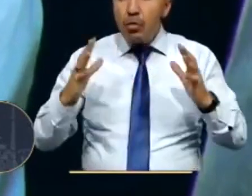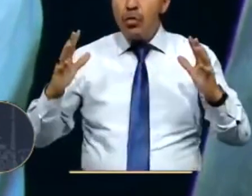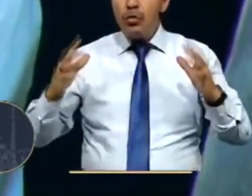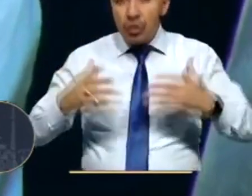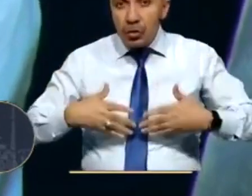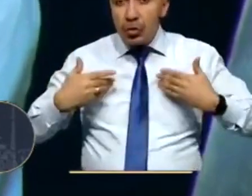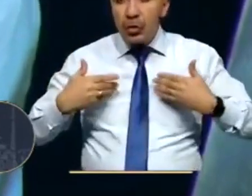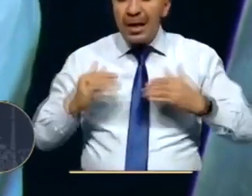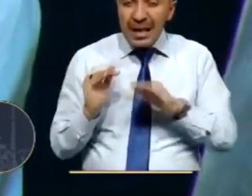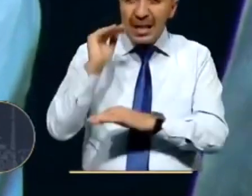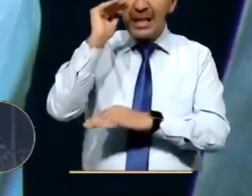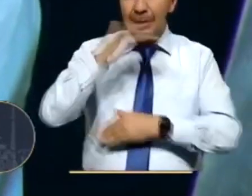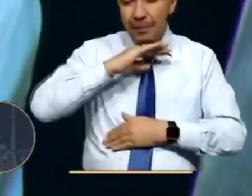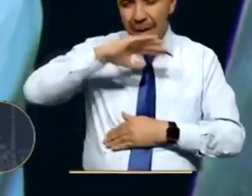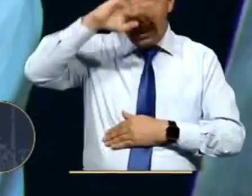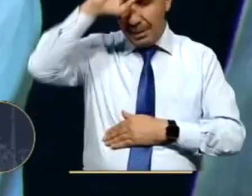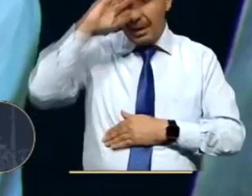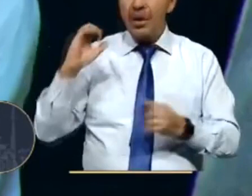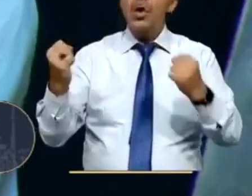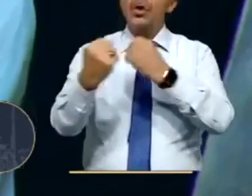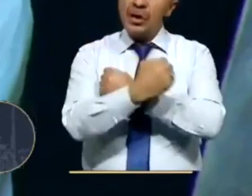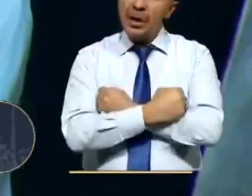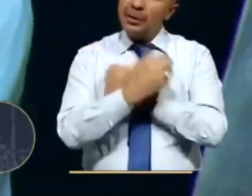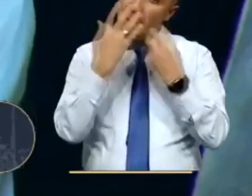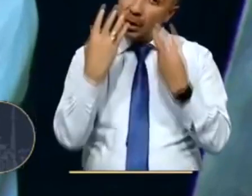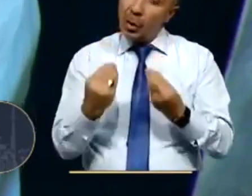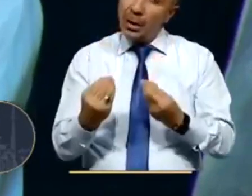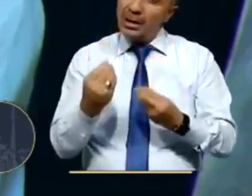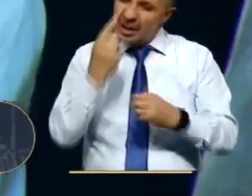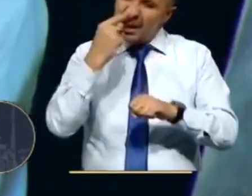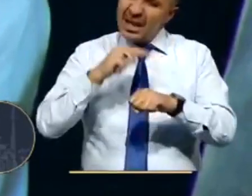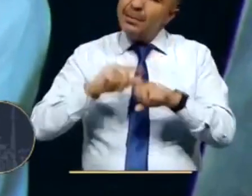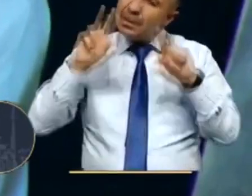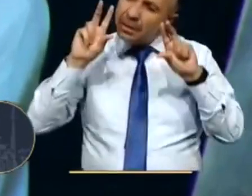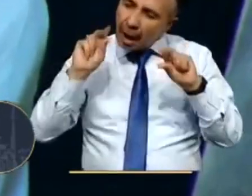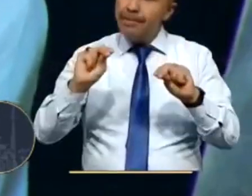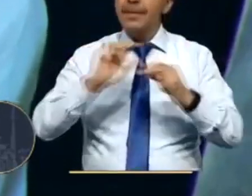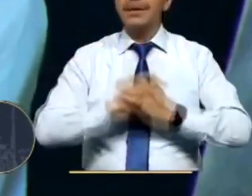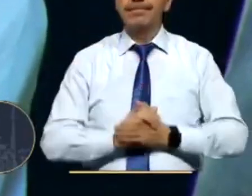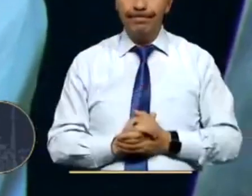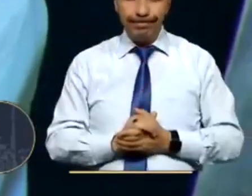bayramlara kavuşacağımıza olan inancımız tamdır.